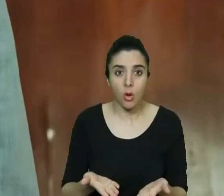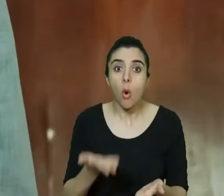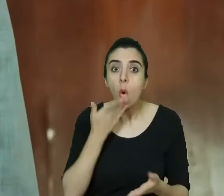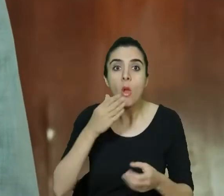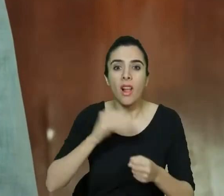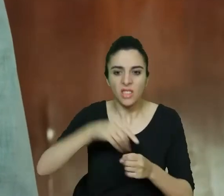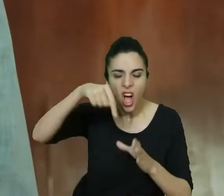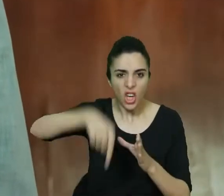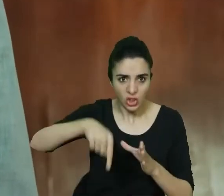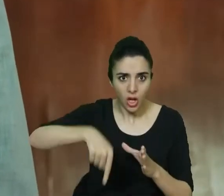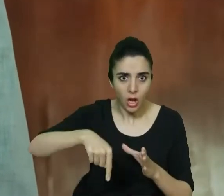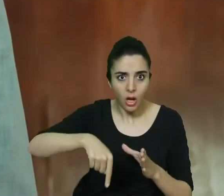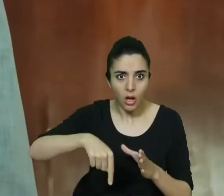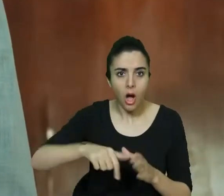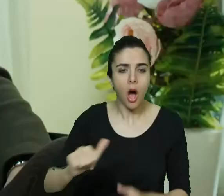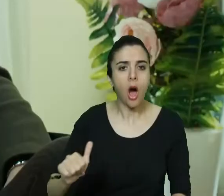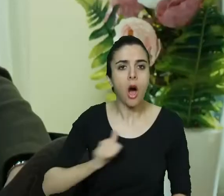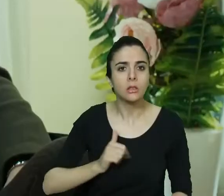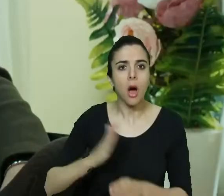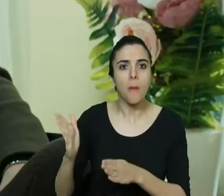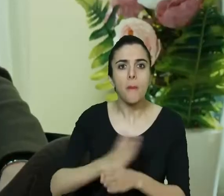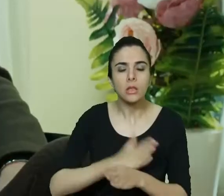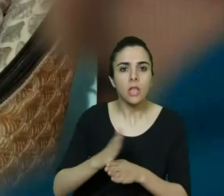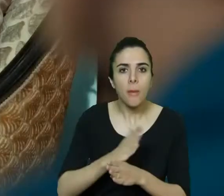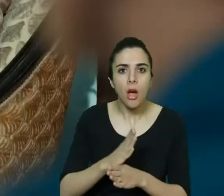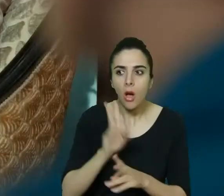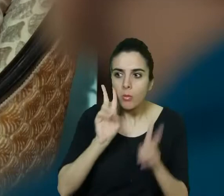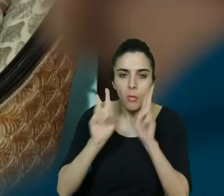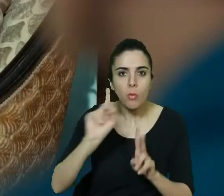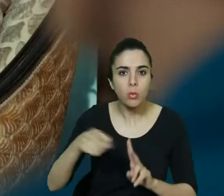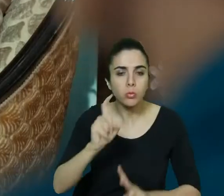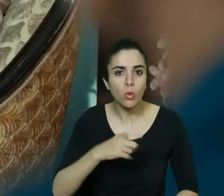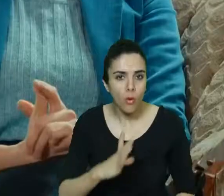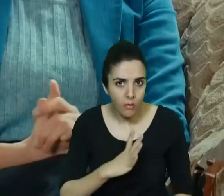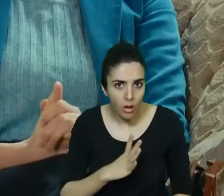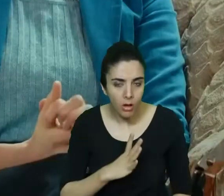Okulun bodrumunda askeri mühimmat parçaları bulundu.